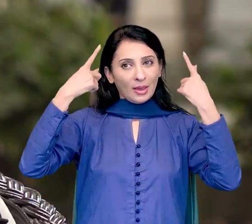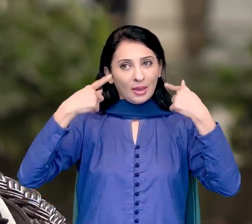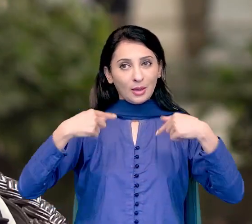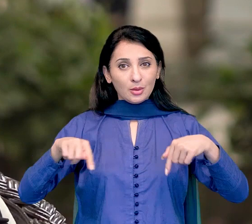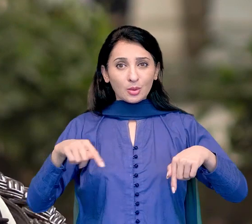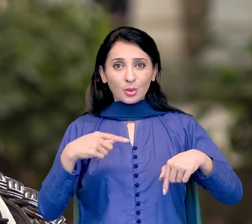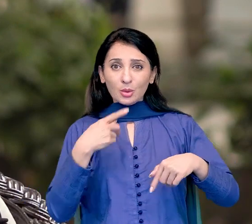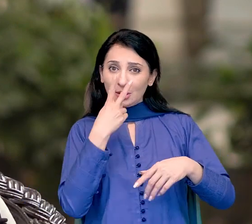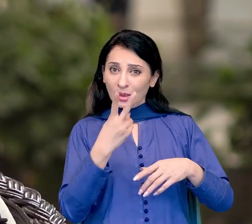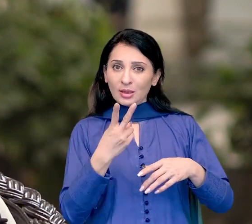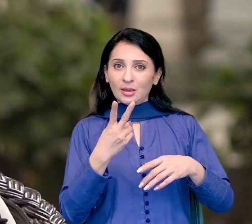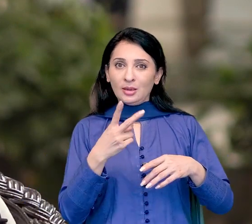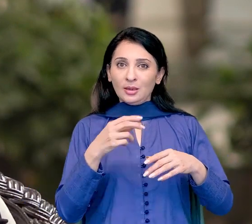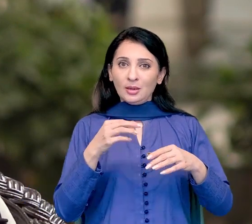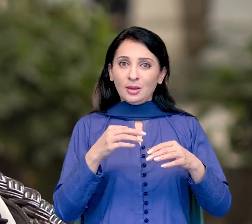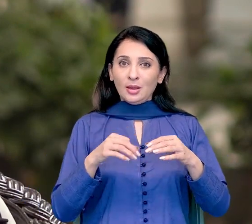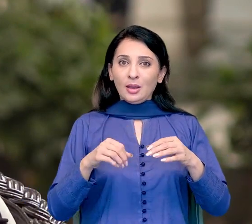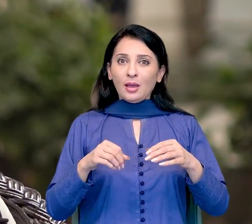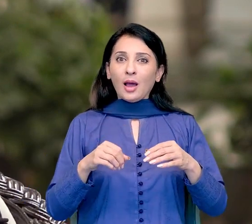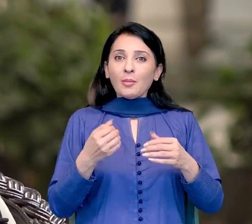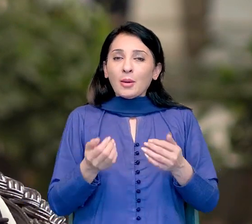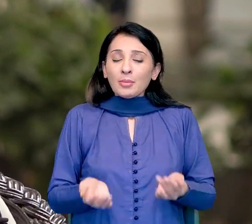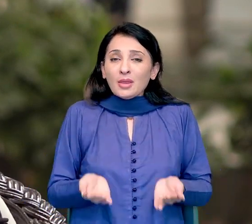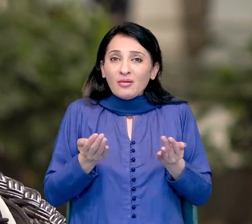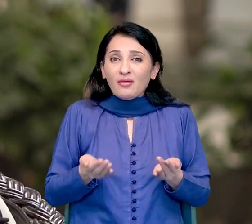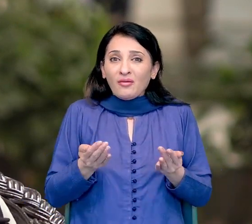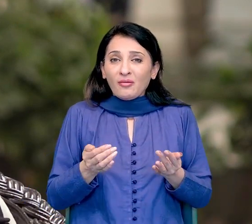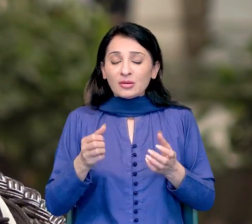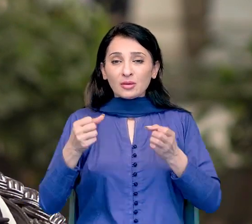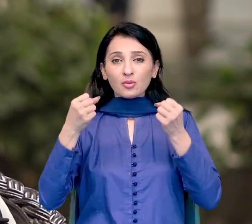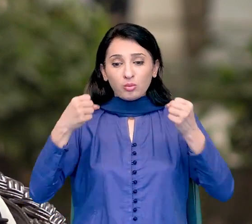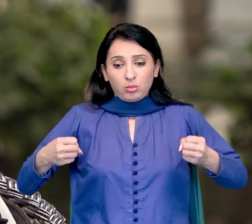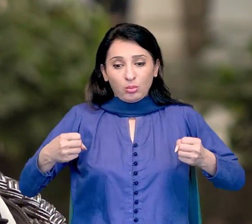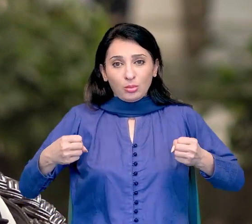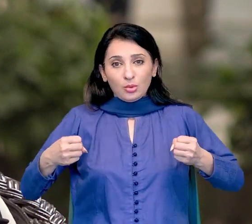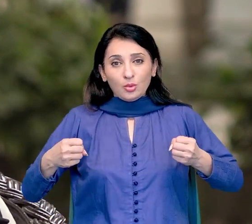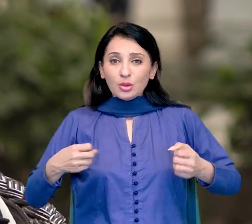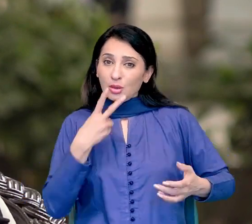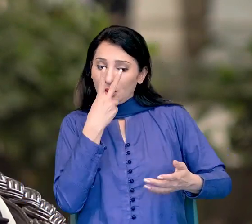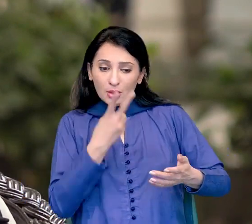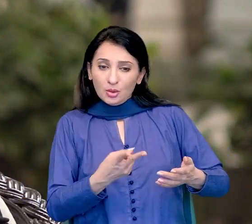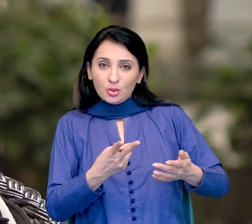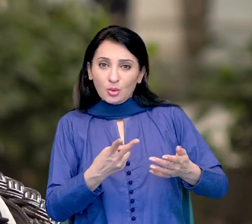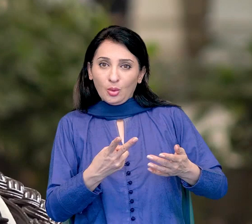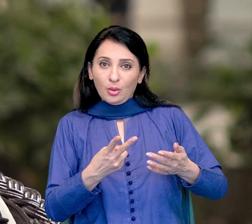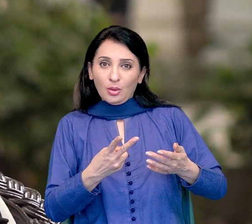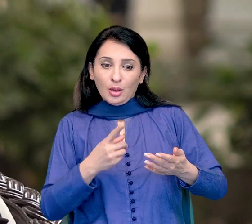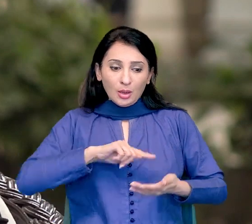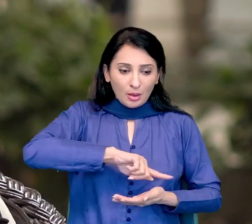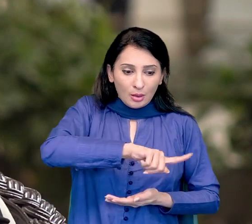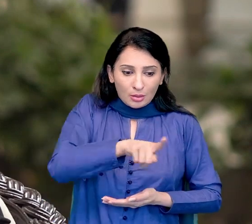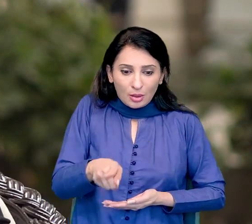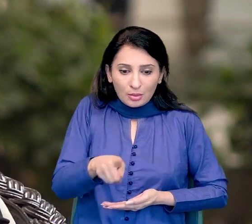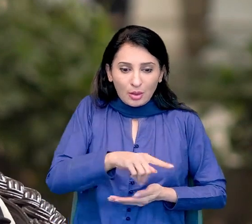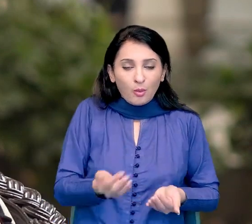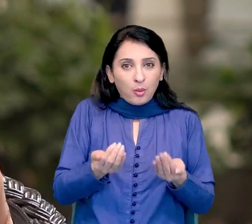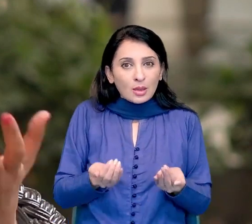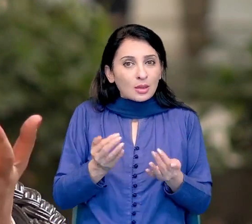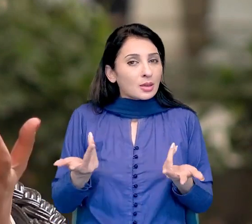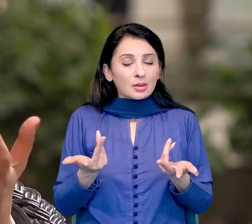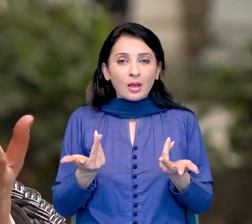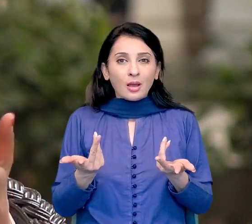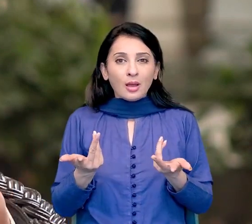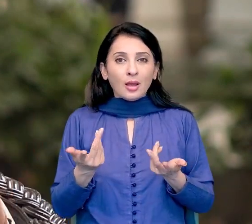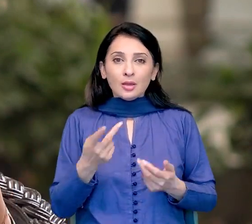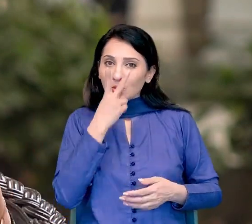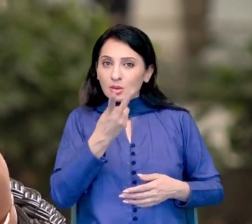your long-term health and well-being. Don't think in terms of your weight. It's not a number on the scale that matters. What matters is کہ آپ کی